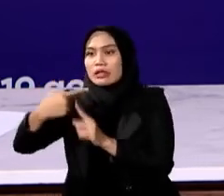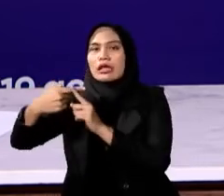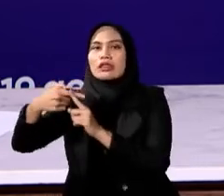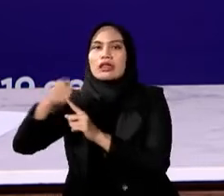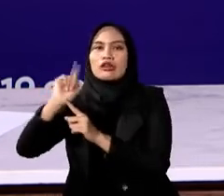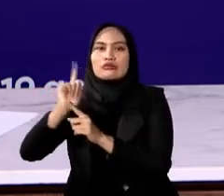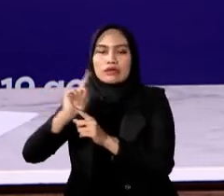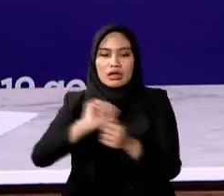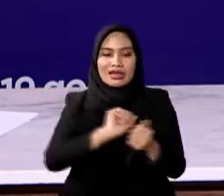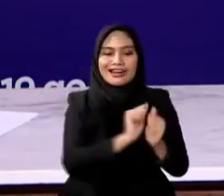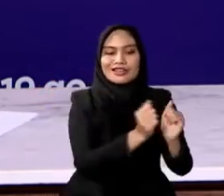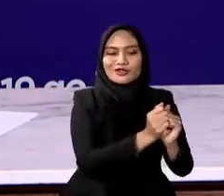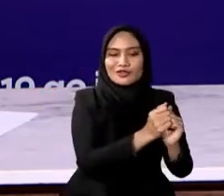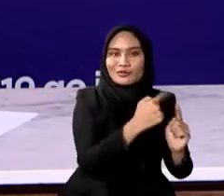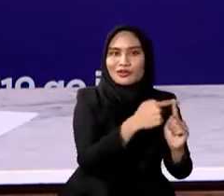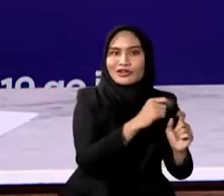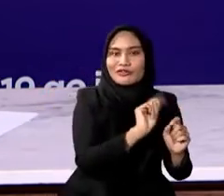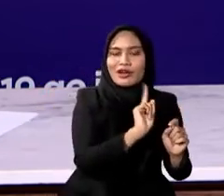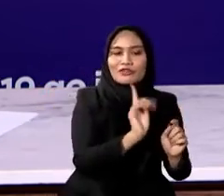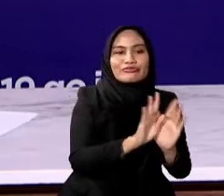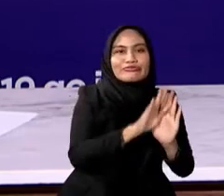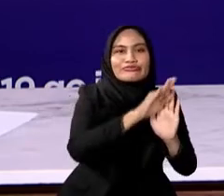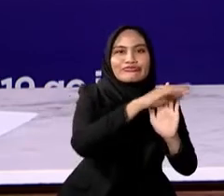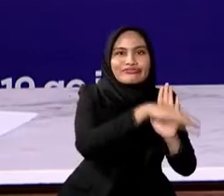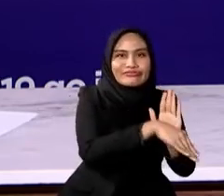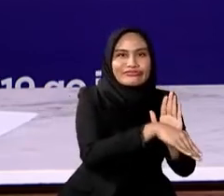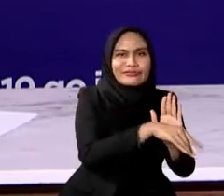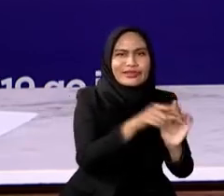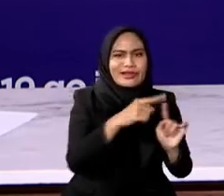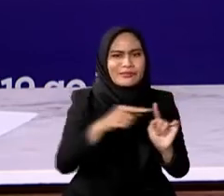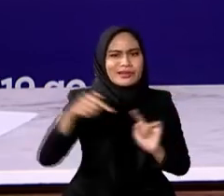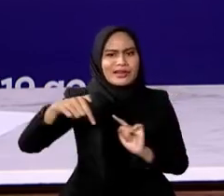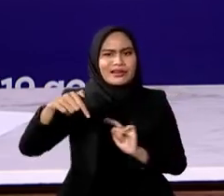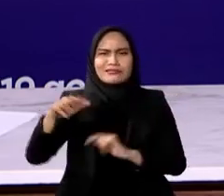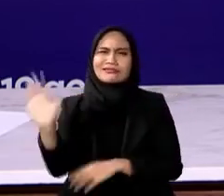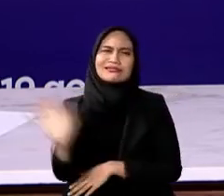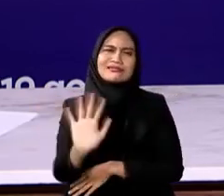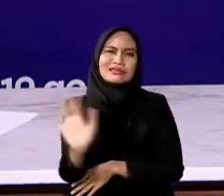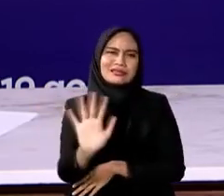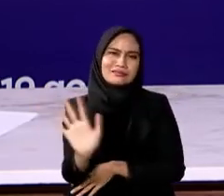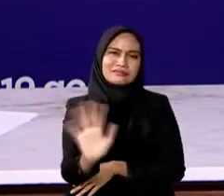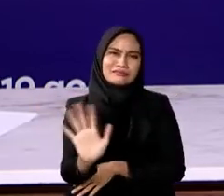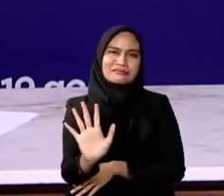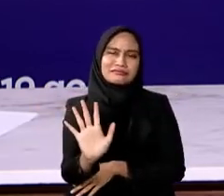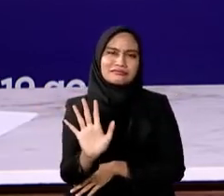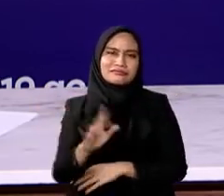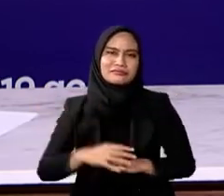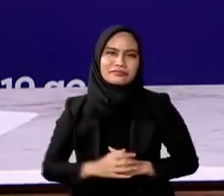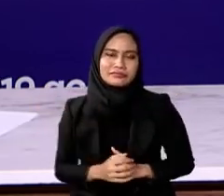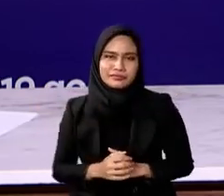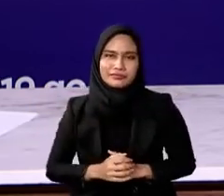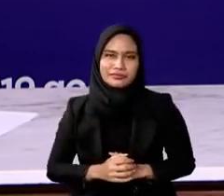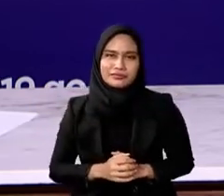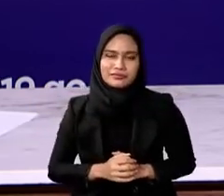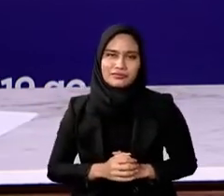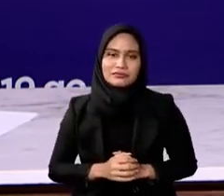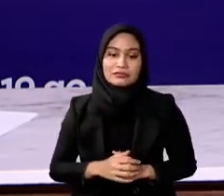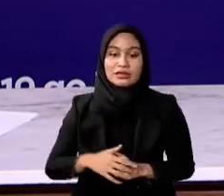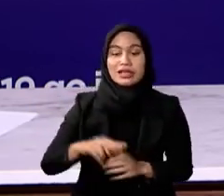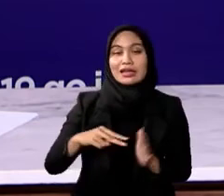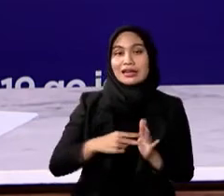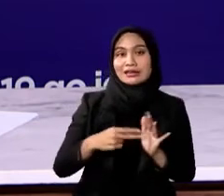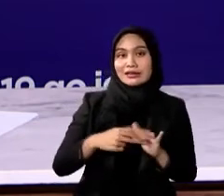harus terus menurun. Saat ini, kondisi yang kita hadapi adalah masih tingginya laju